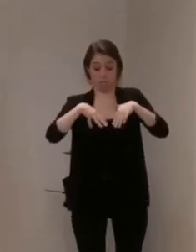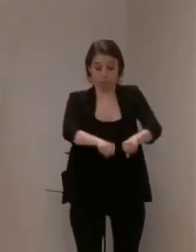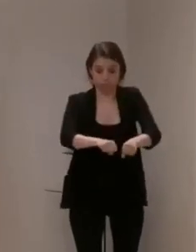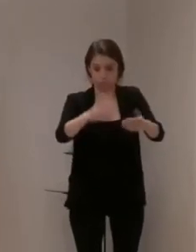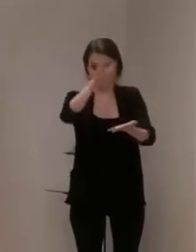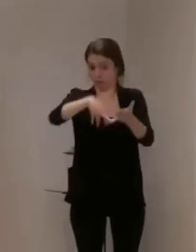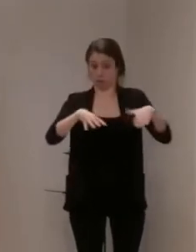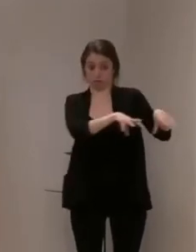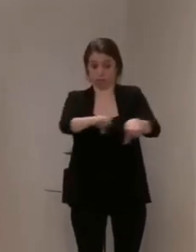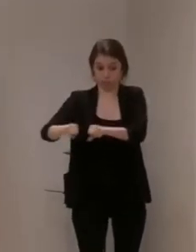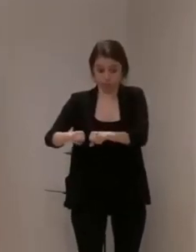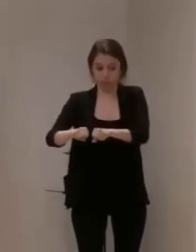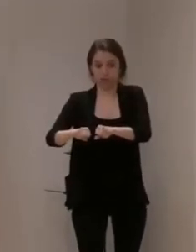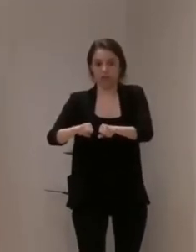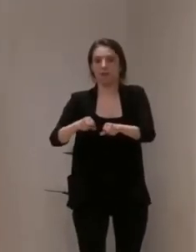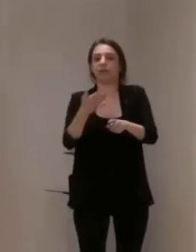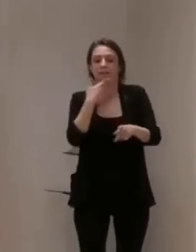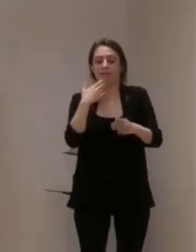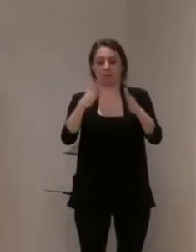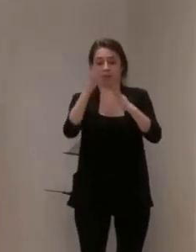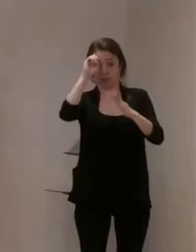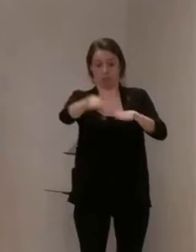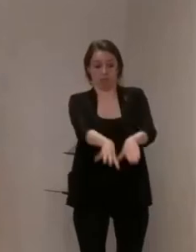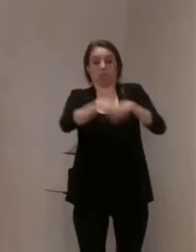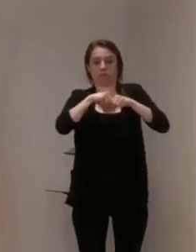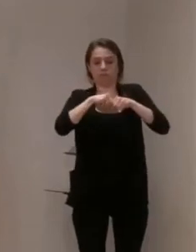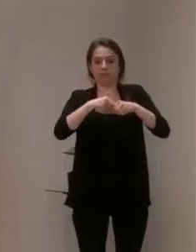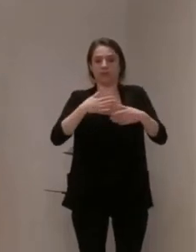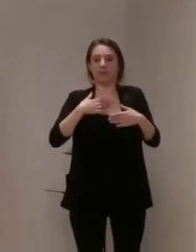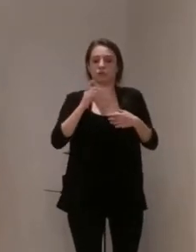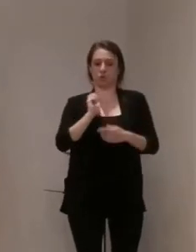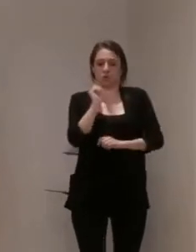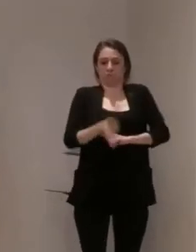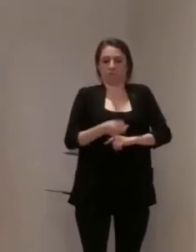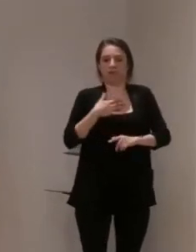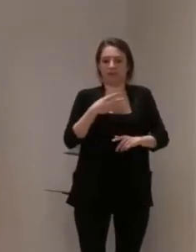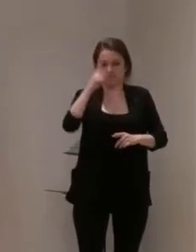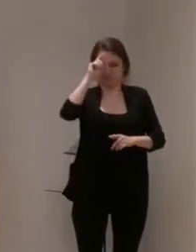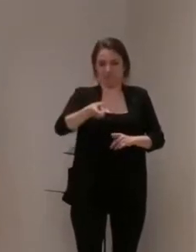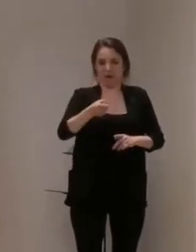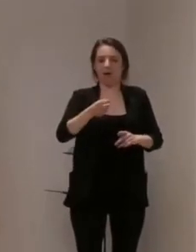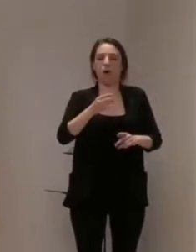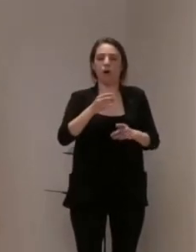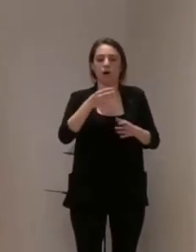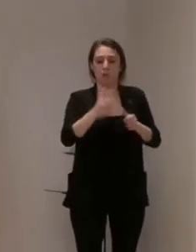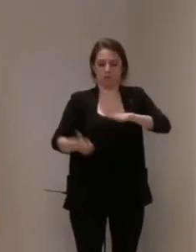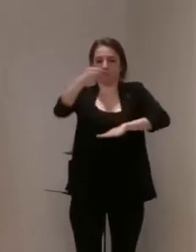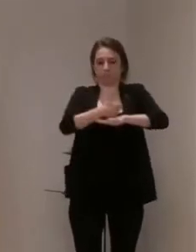Via Laietana i llavors allà hi van establir la prefectura de policia, des